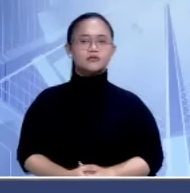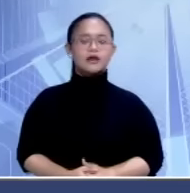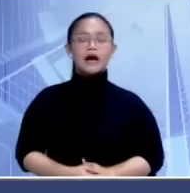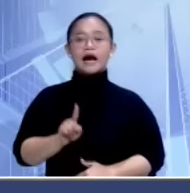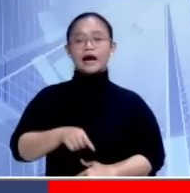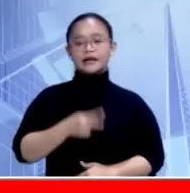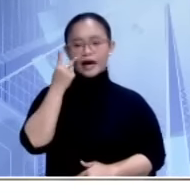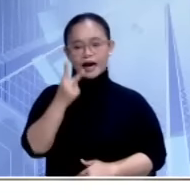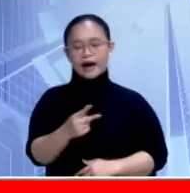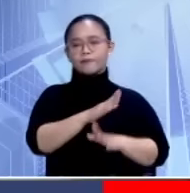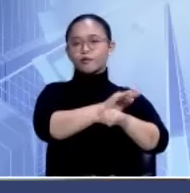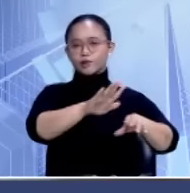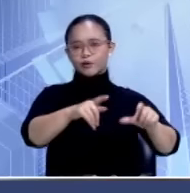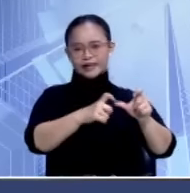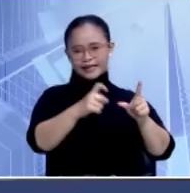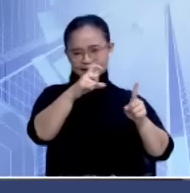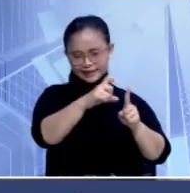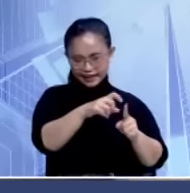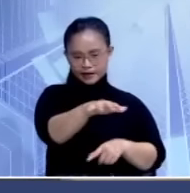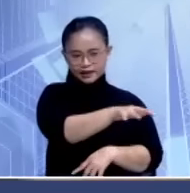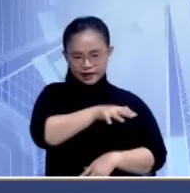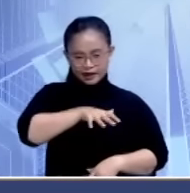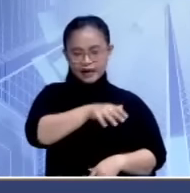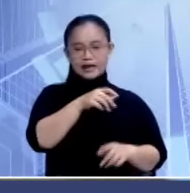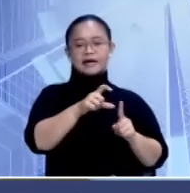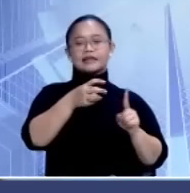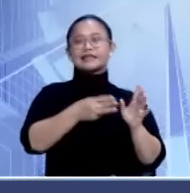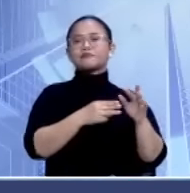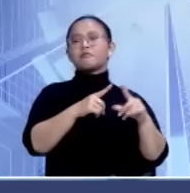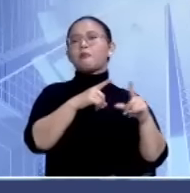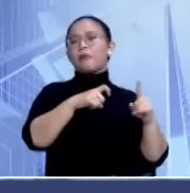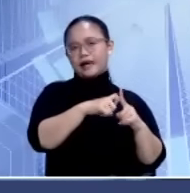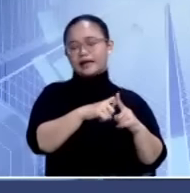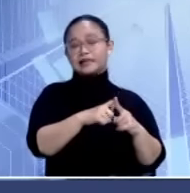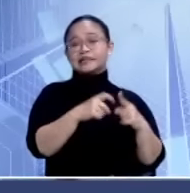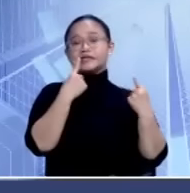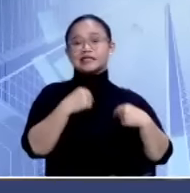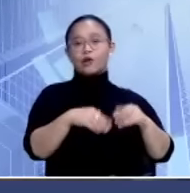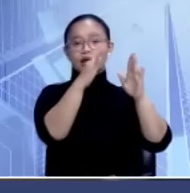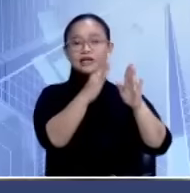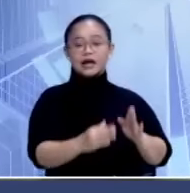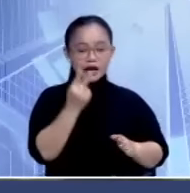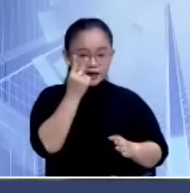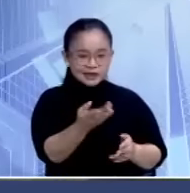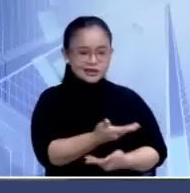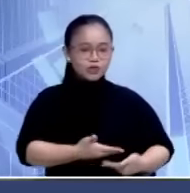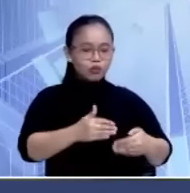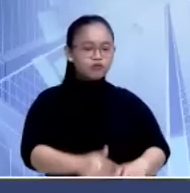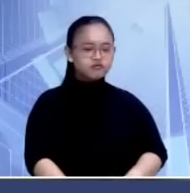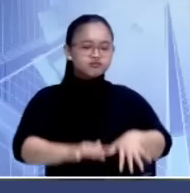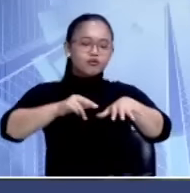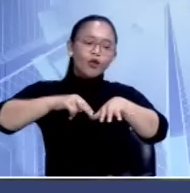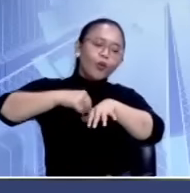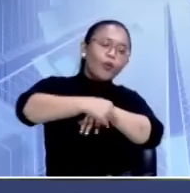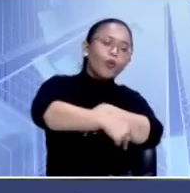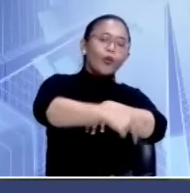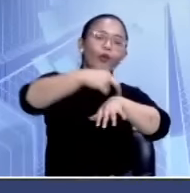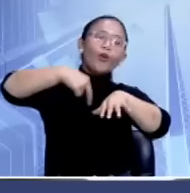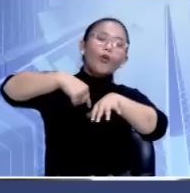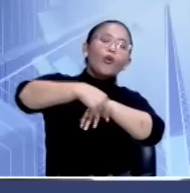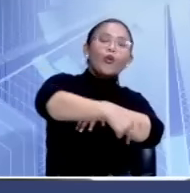Para pelajar SD Negeri Delman di Desa Gemulak, Demak, Jawa Tengah, setiap hari harus melintasi banjir saat menuju sekolah.